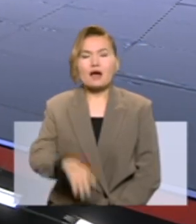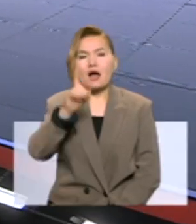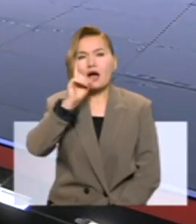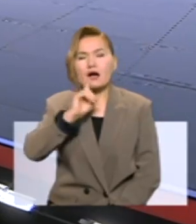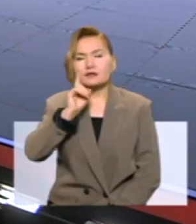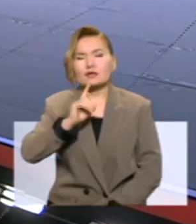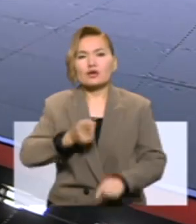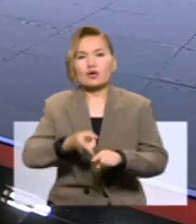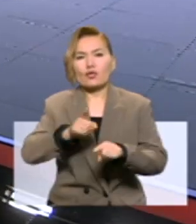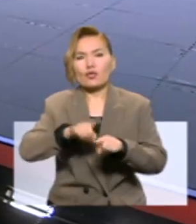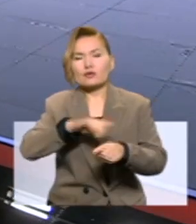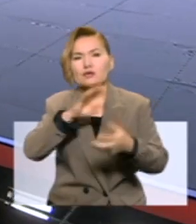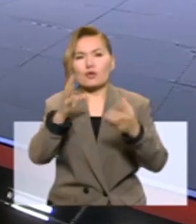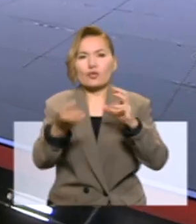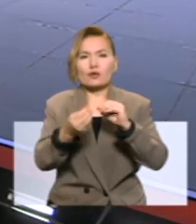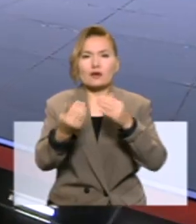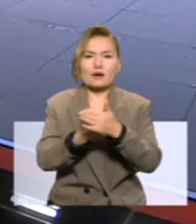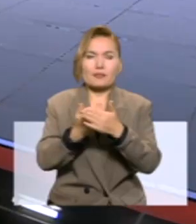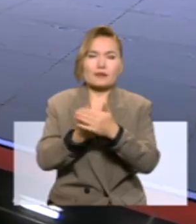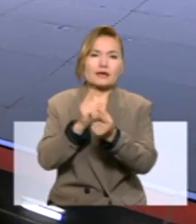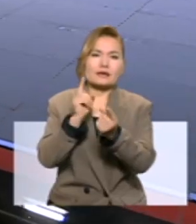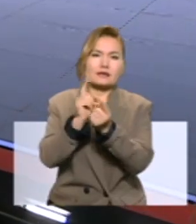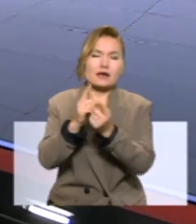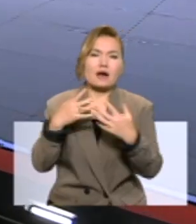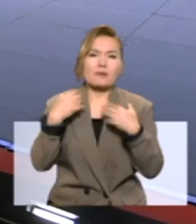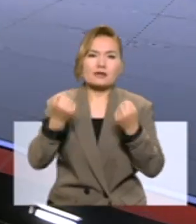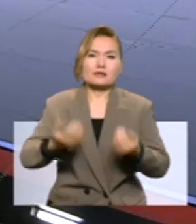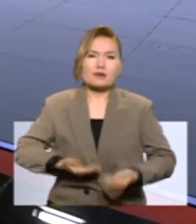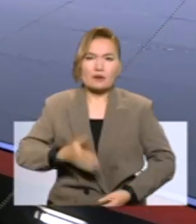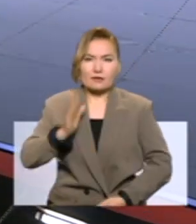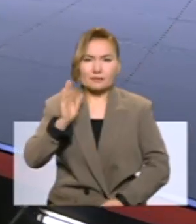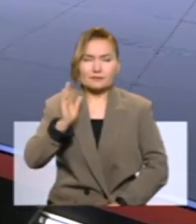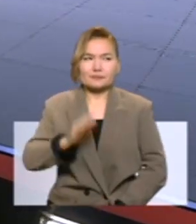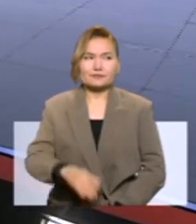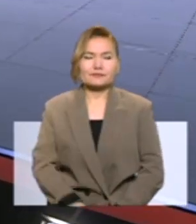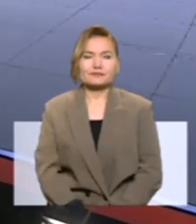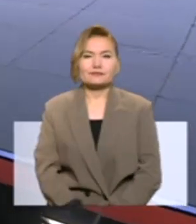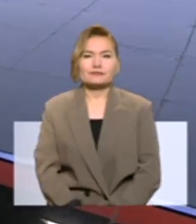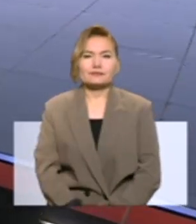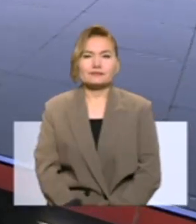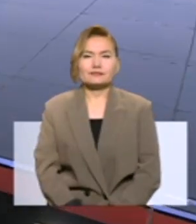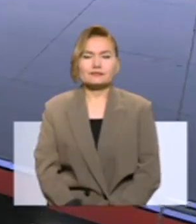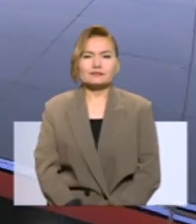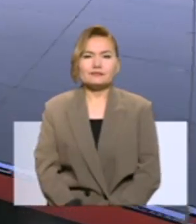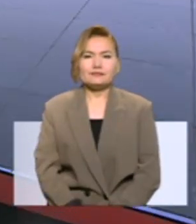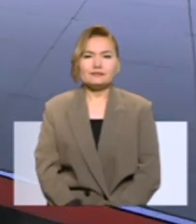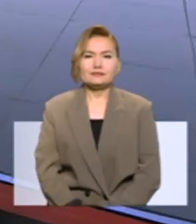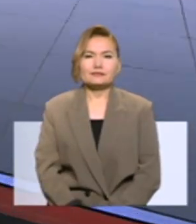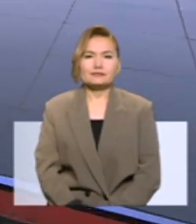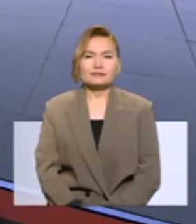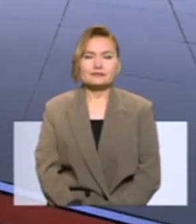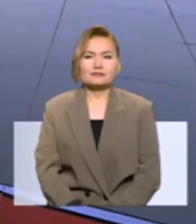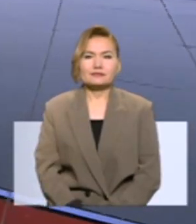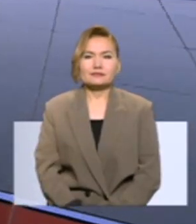Әзірге айтарымыз осы, бізді Телеграм арнасынан да оқи жүріңіздер. Алда ауа райы мәліметі.